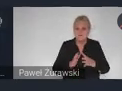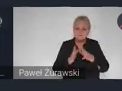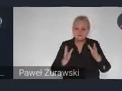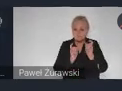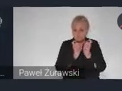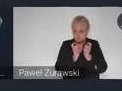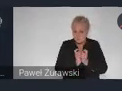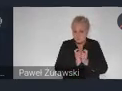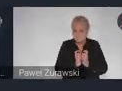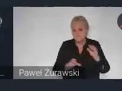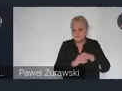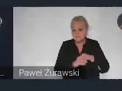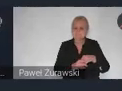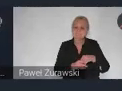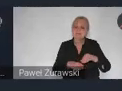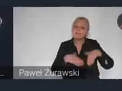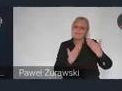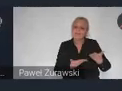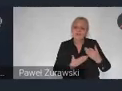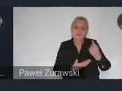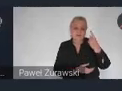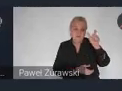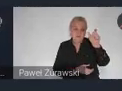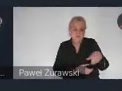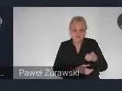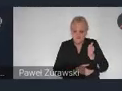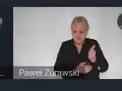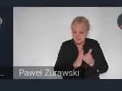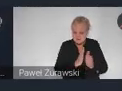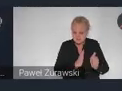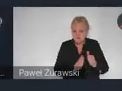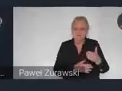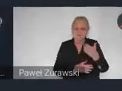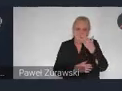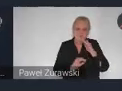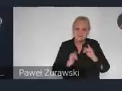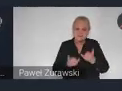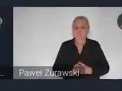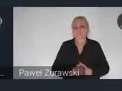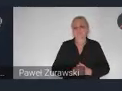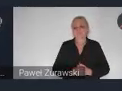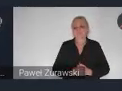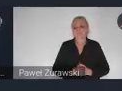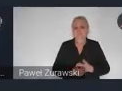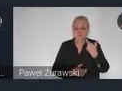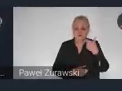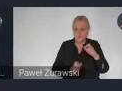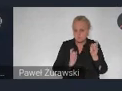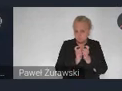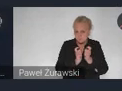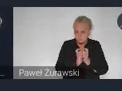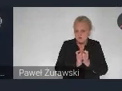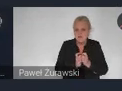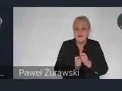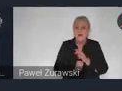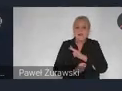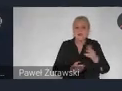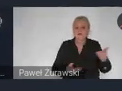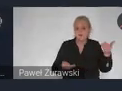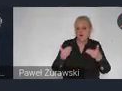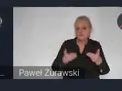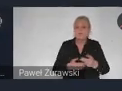punktowa przyznana dla jednego z ekspertów wynosi 100 punktów a ponieważ każda z